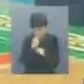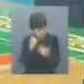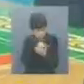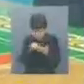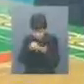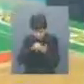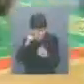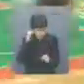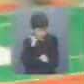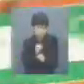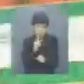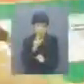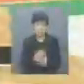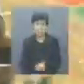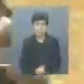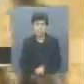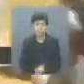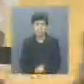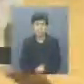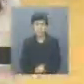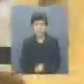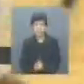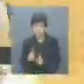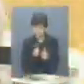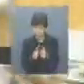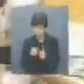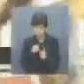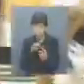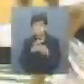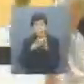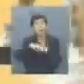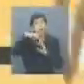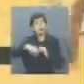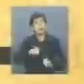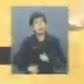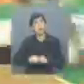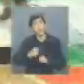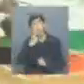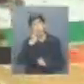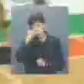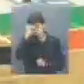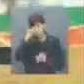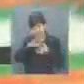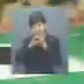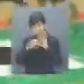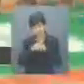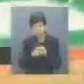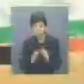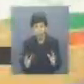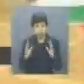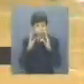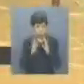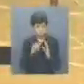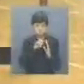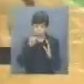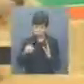เกมนี้เล่นกันที่อาคารกีฬาเวท10เยาวชนไทยญี่ปุ่นดินแดงนะคะเป็นการพบกันล่าสุดของทั้ง2ทีม